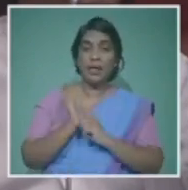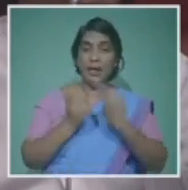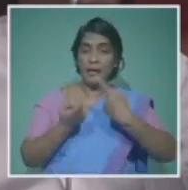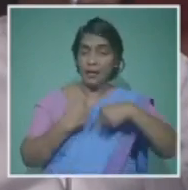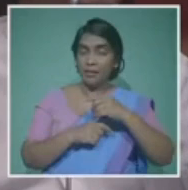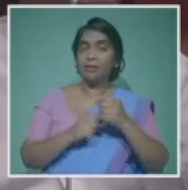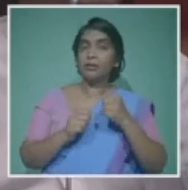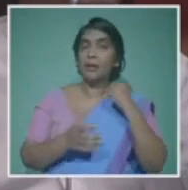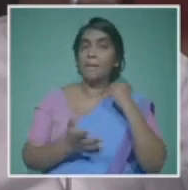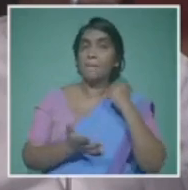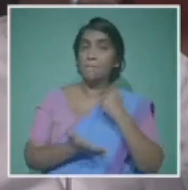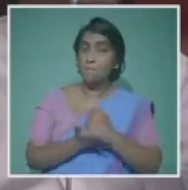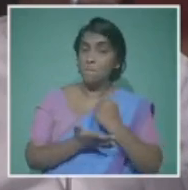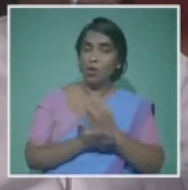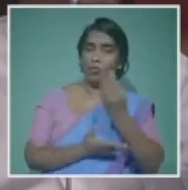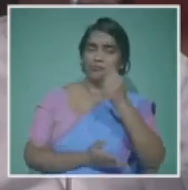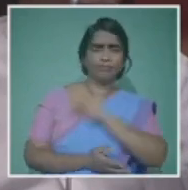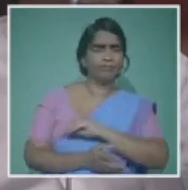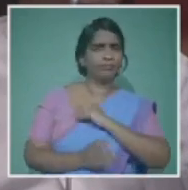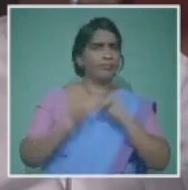කරන එක බැංකුව හොඳ නම් කරනවා